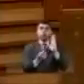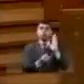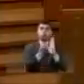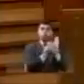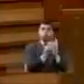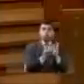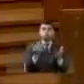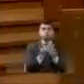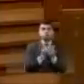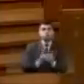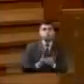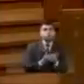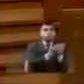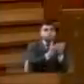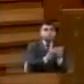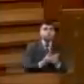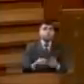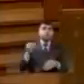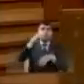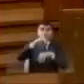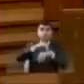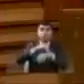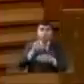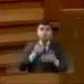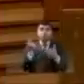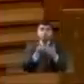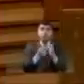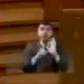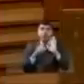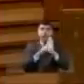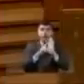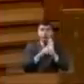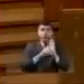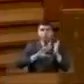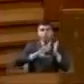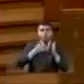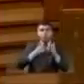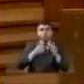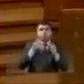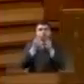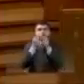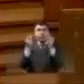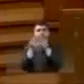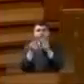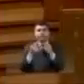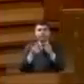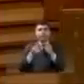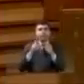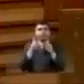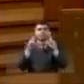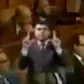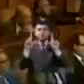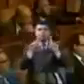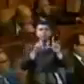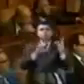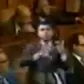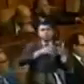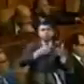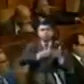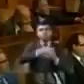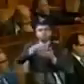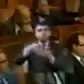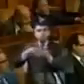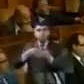البصري، حلف القانون الخاص بلاماب والقانون الخاص بالسي ام والمشروع القانون الاتصال السمع البصري. الفريق